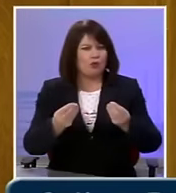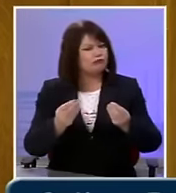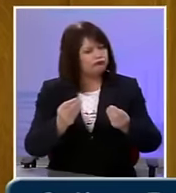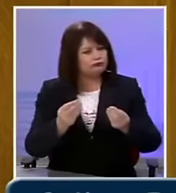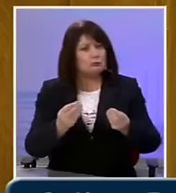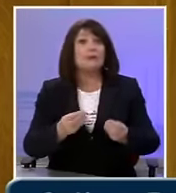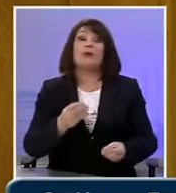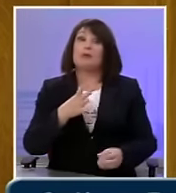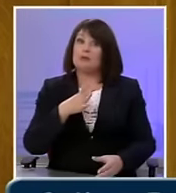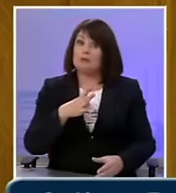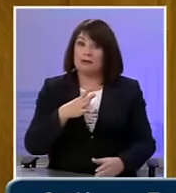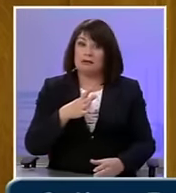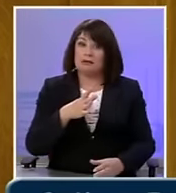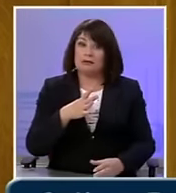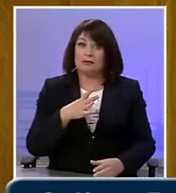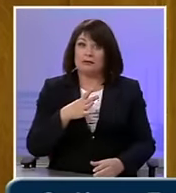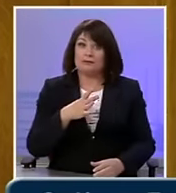ήθελα